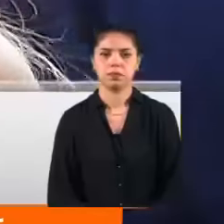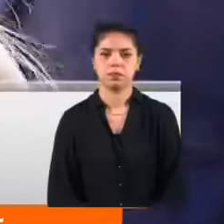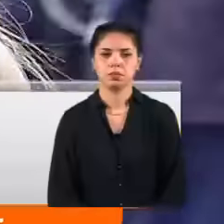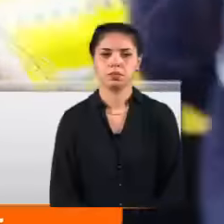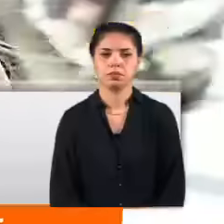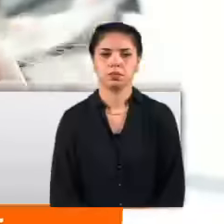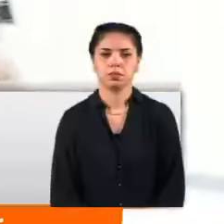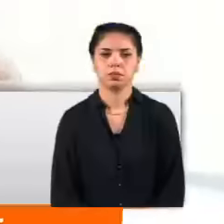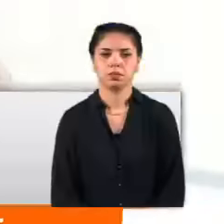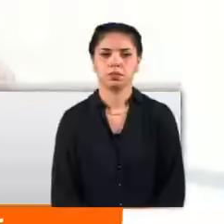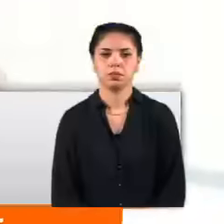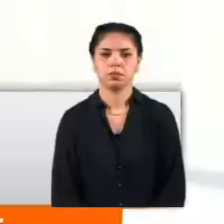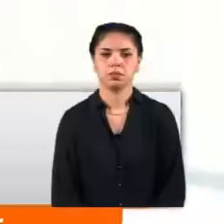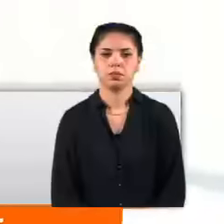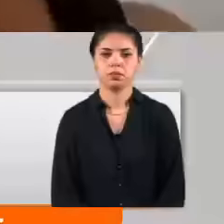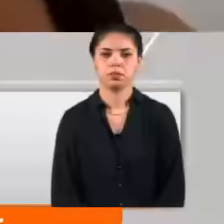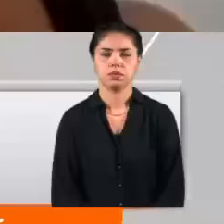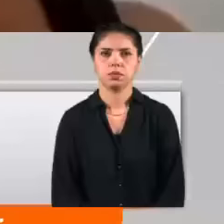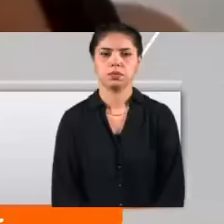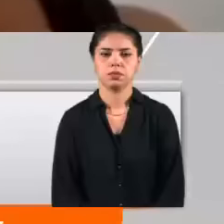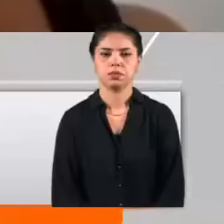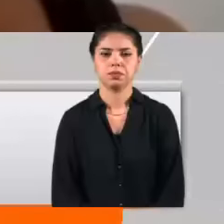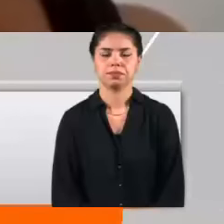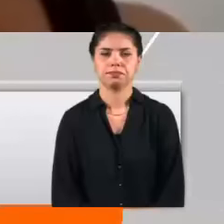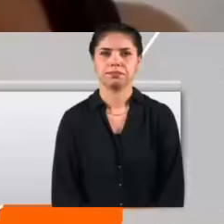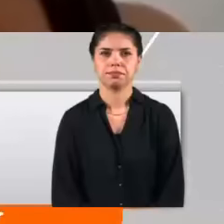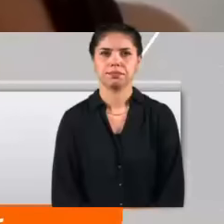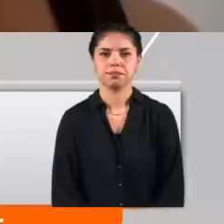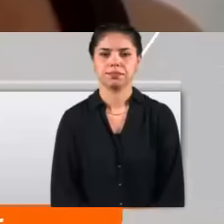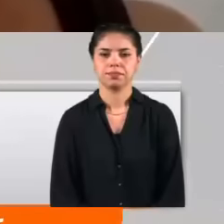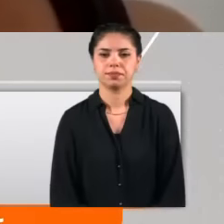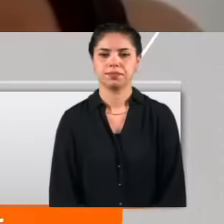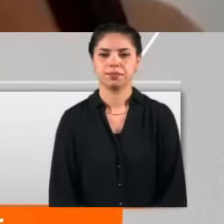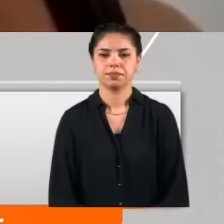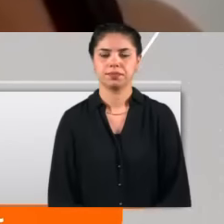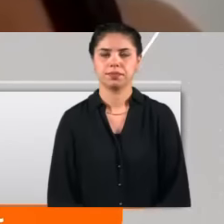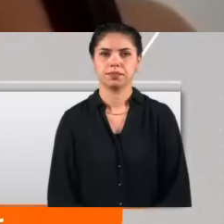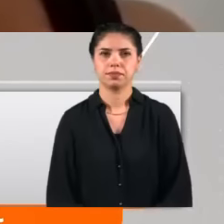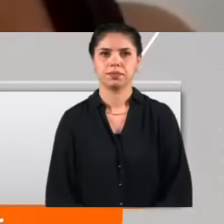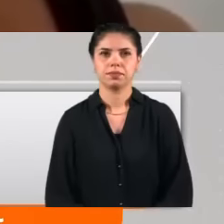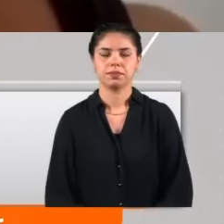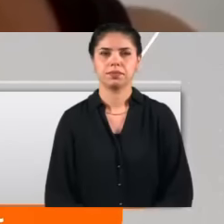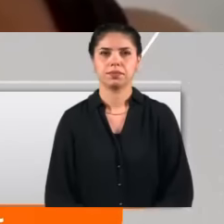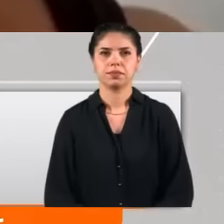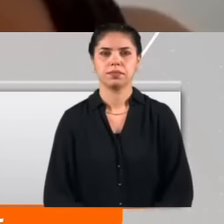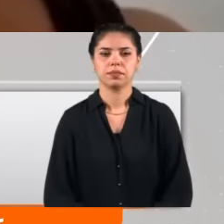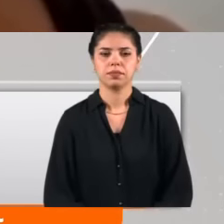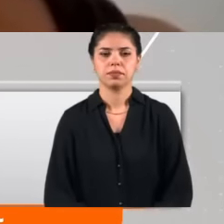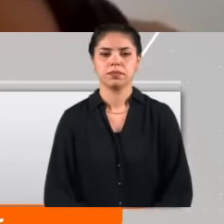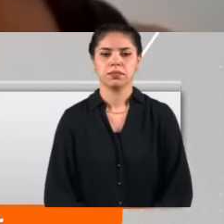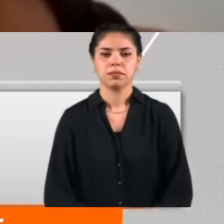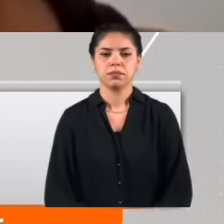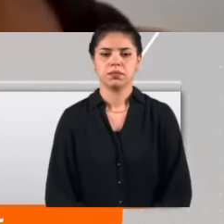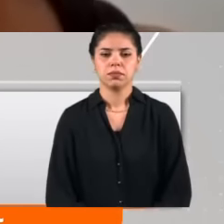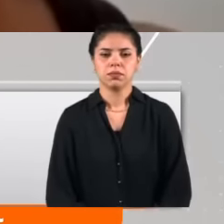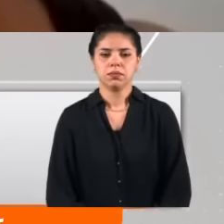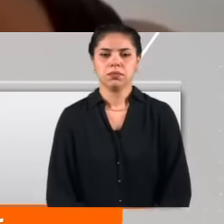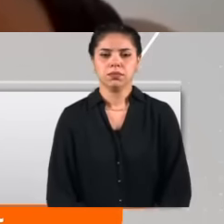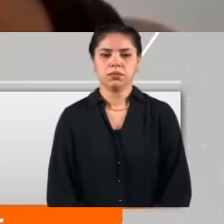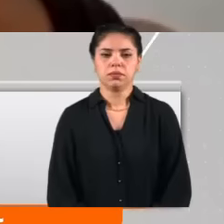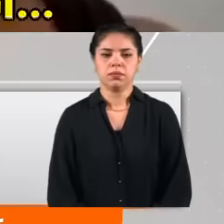var liseye giden. Yani aşırı yüksek. Biz biliyoruz ki öteden beri özel okullar ders kitaplarını